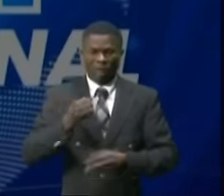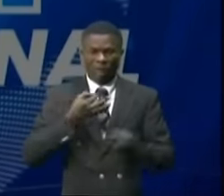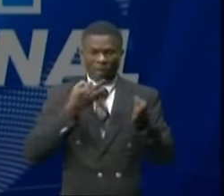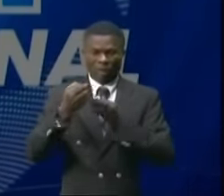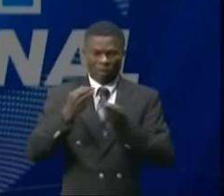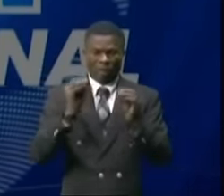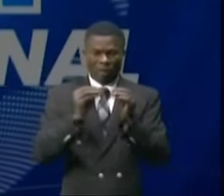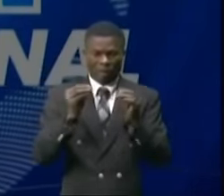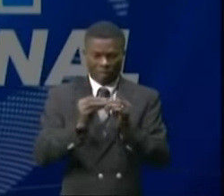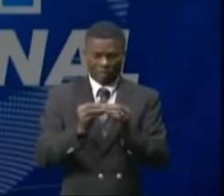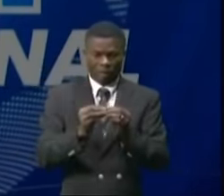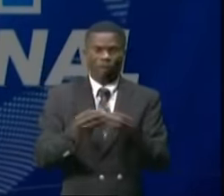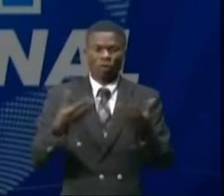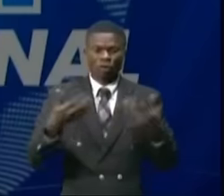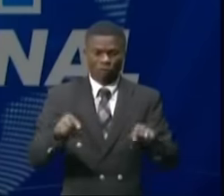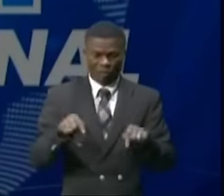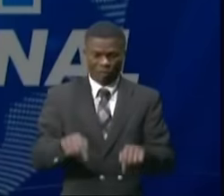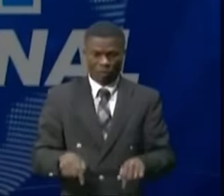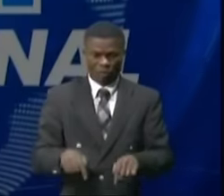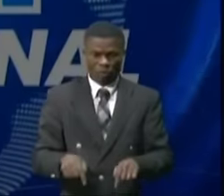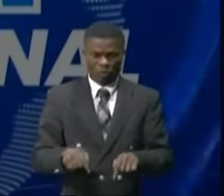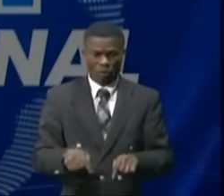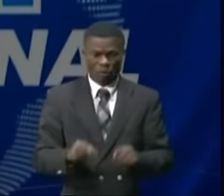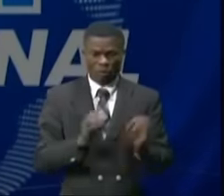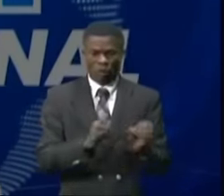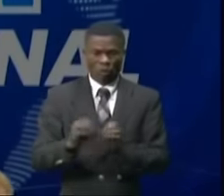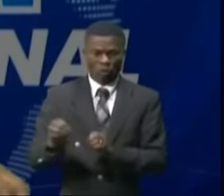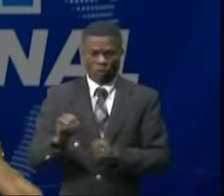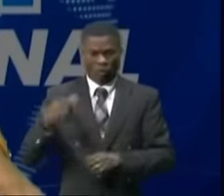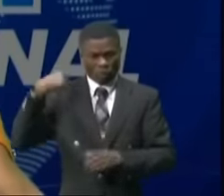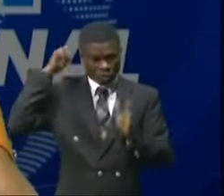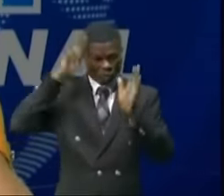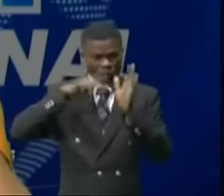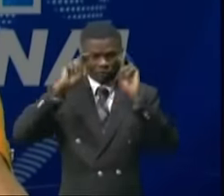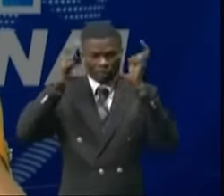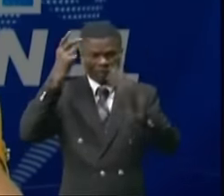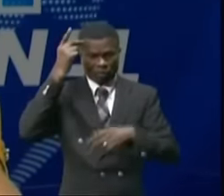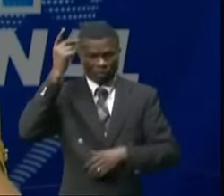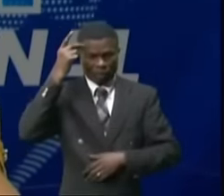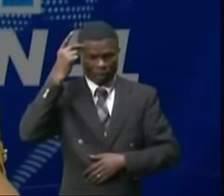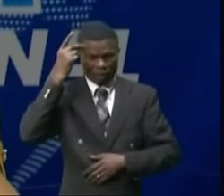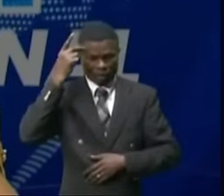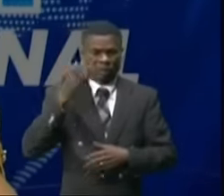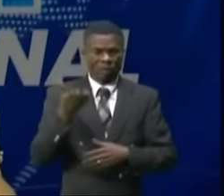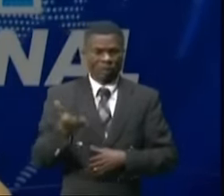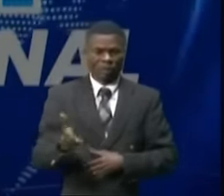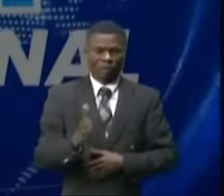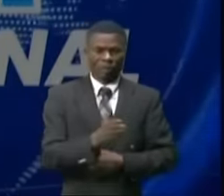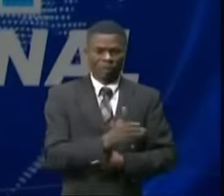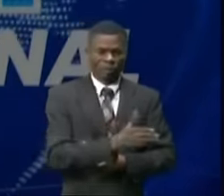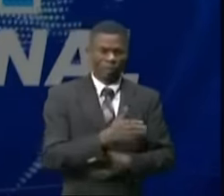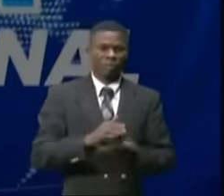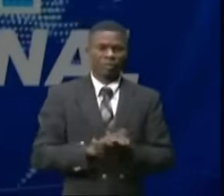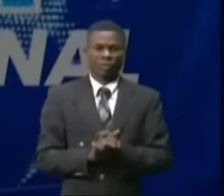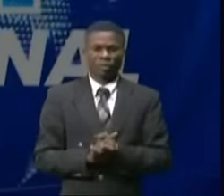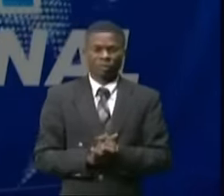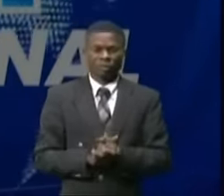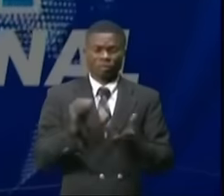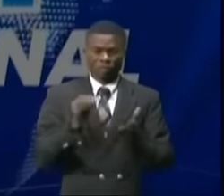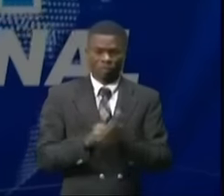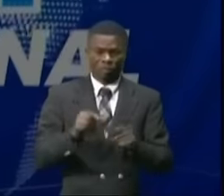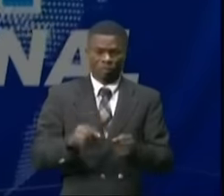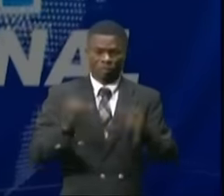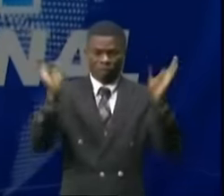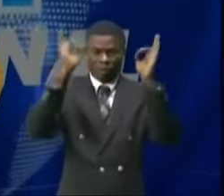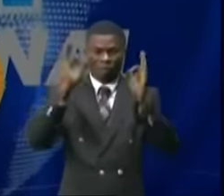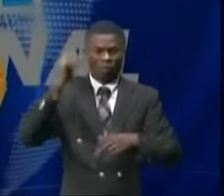du conseil provincial de sécurité présidé par le gouverneur de la ville de Kinshasa, Gentini Ngobila. Autre chose,